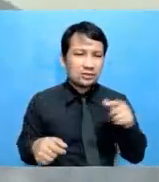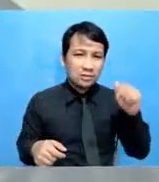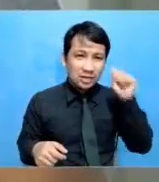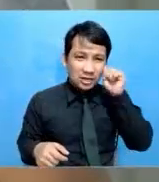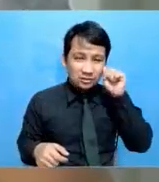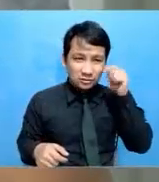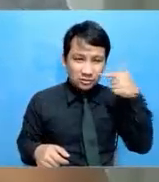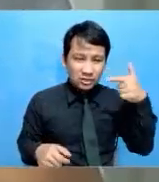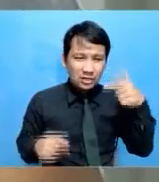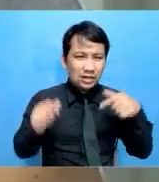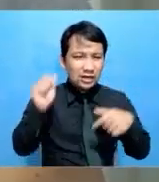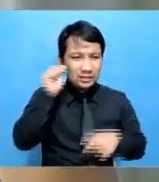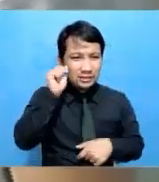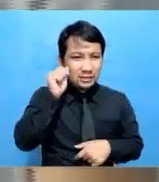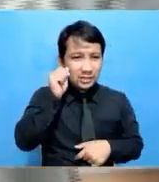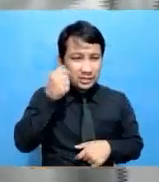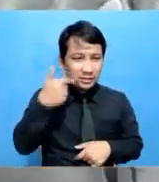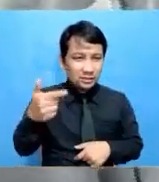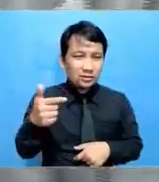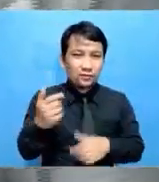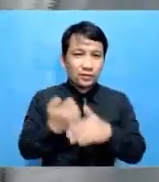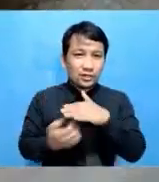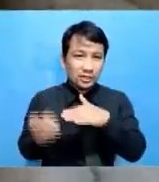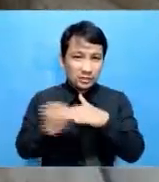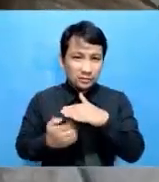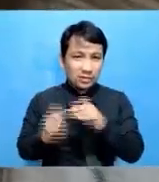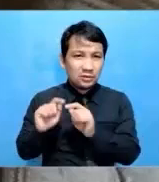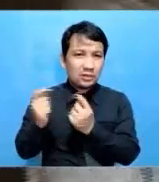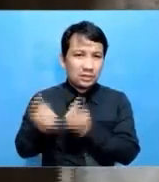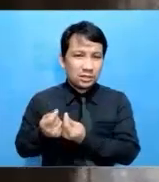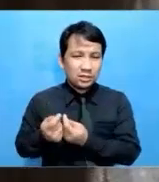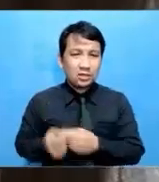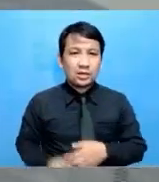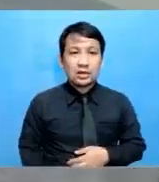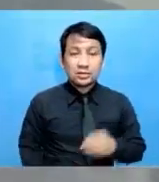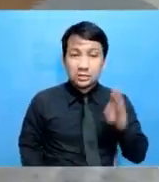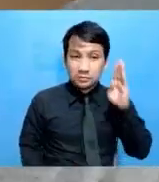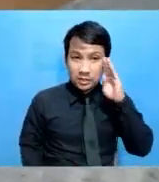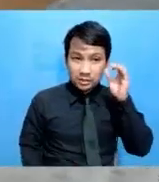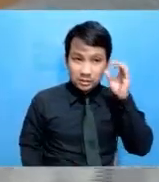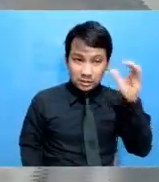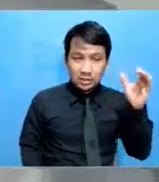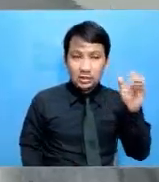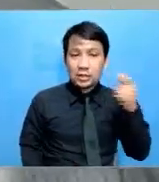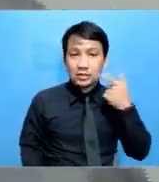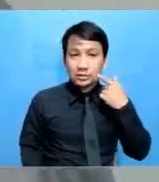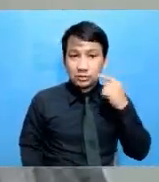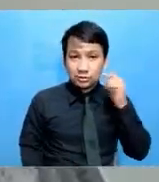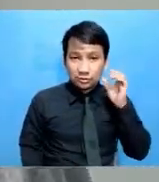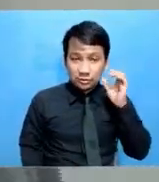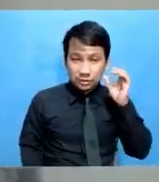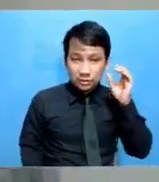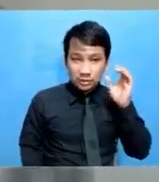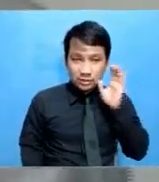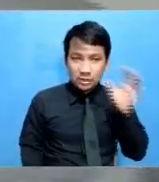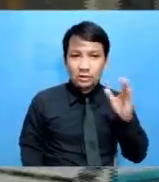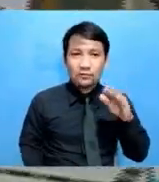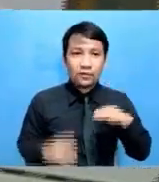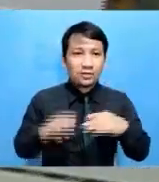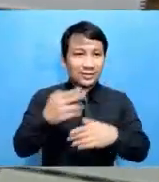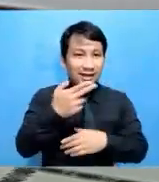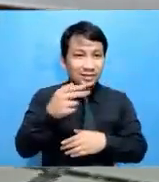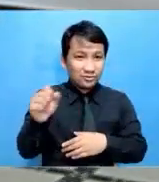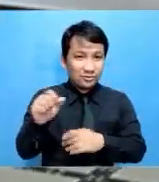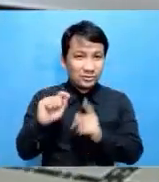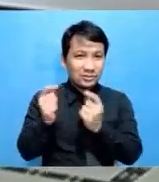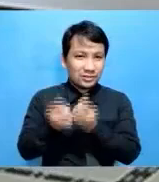at Gian Casimiro para sa elementary school team at Bianca Casimiro at Gio Hernandez naman para sa middle school team.